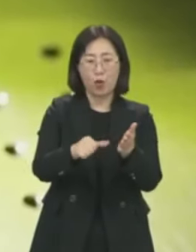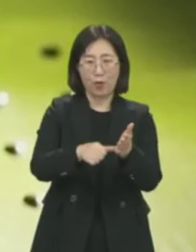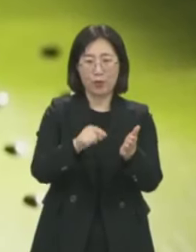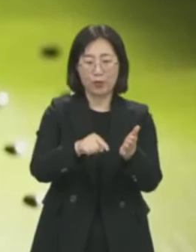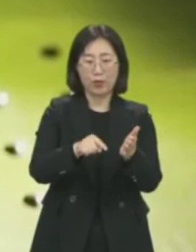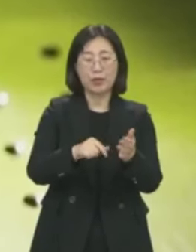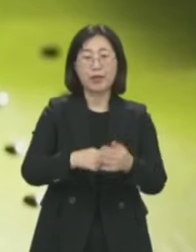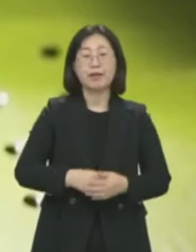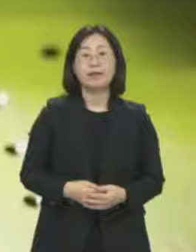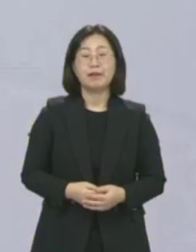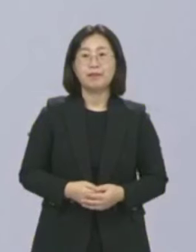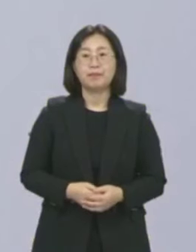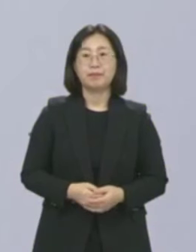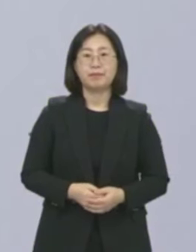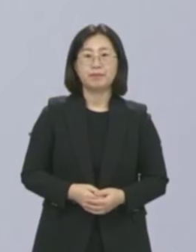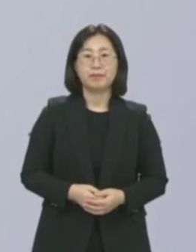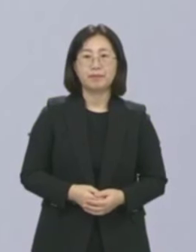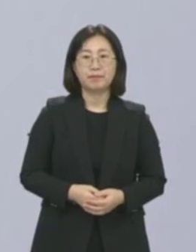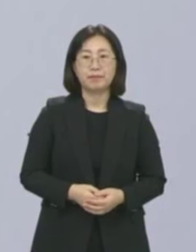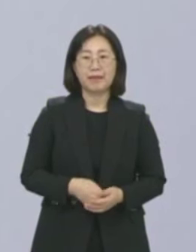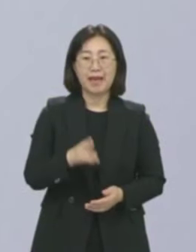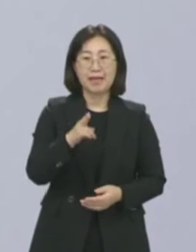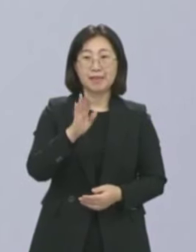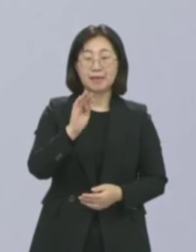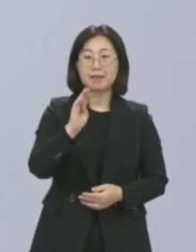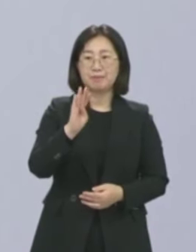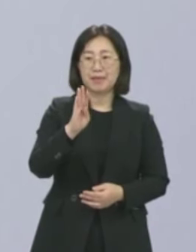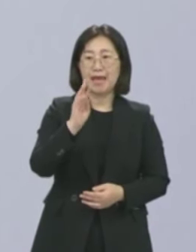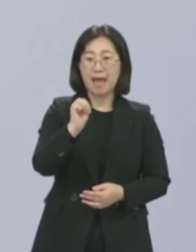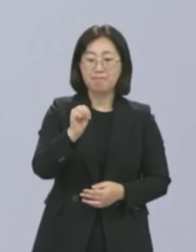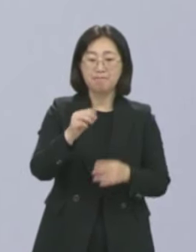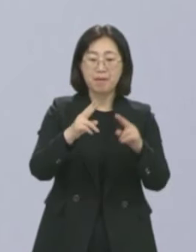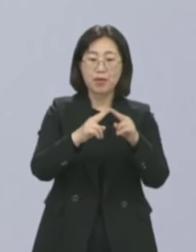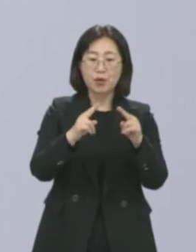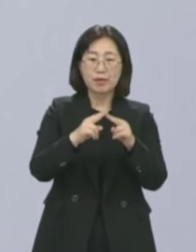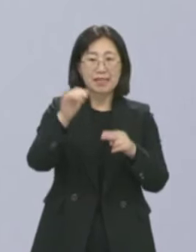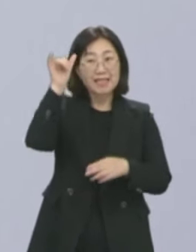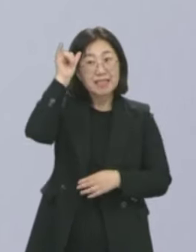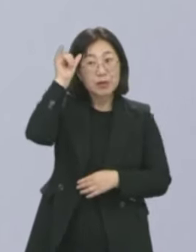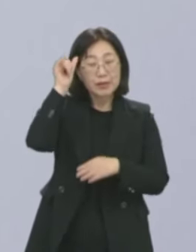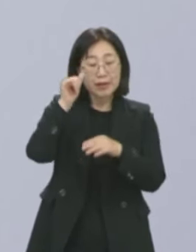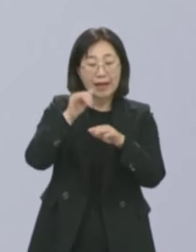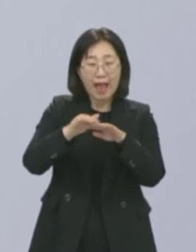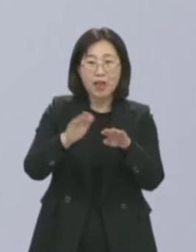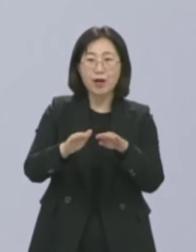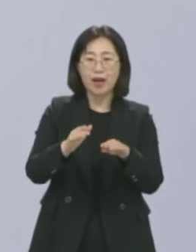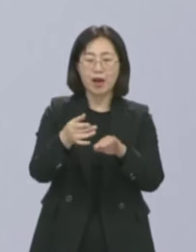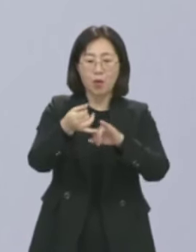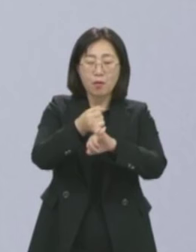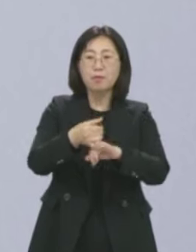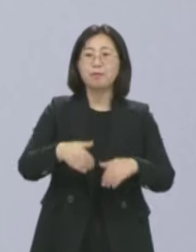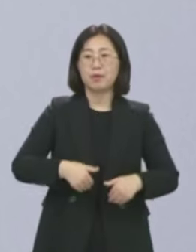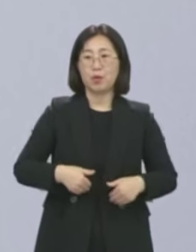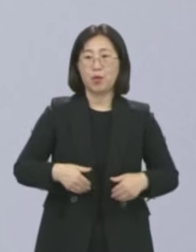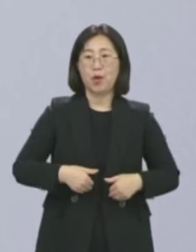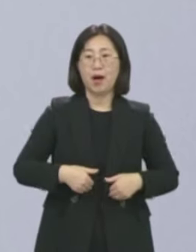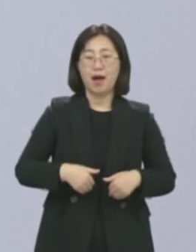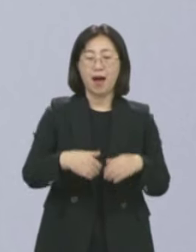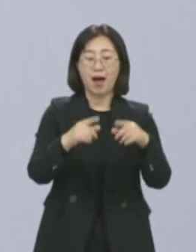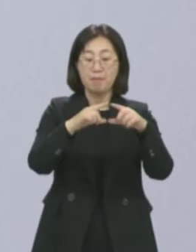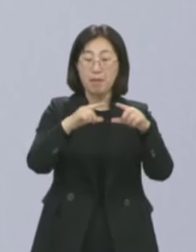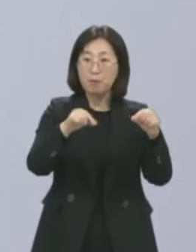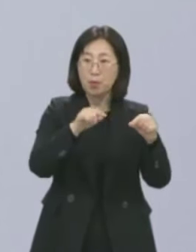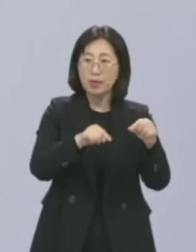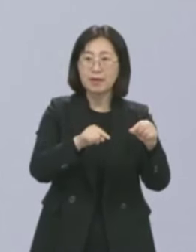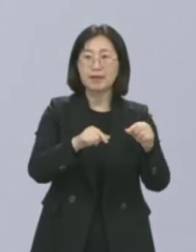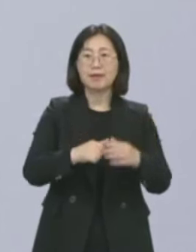분야로 떠오르고 있습니다. HBM 반도체는 인공지능 처리에 굉장히 좀 필수적인 고성능 메모리거든요.